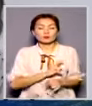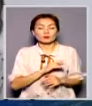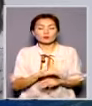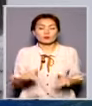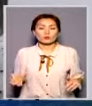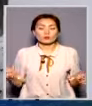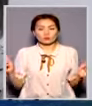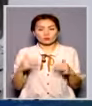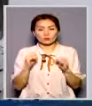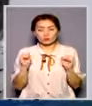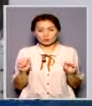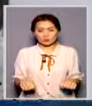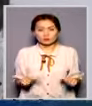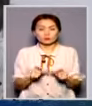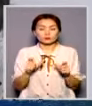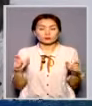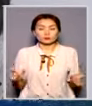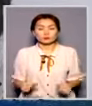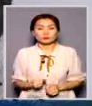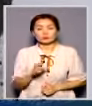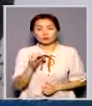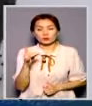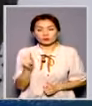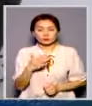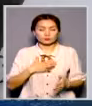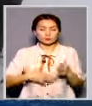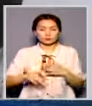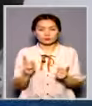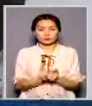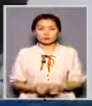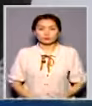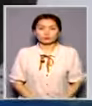наших атырауских детей в нашей школе. С радостью, с любовью будем их ждать.